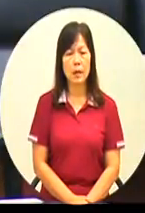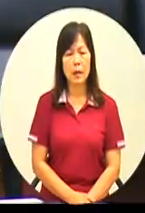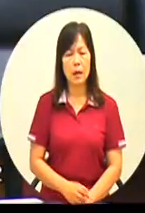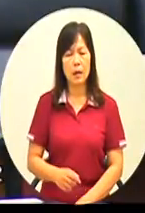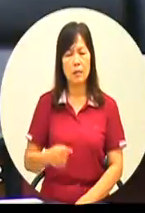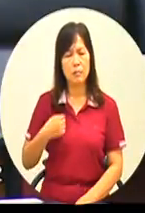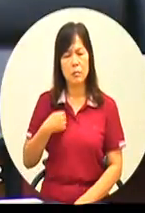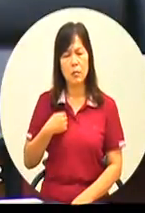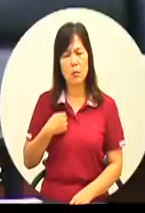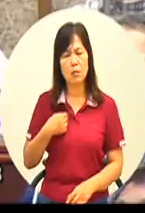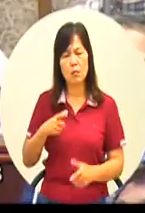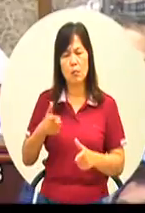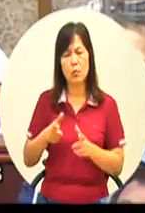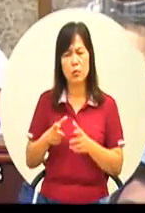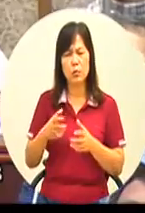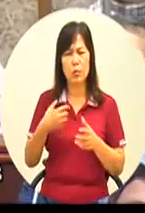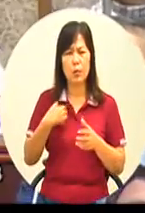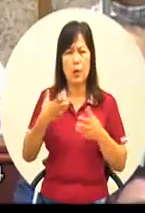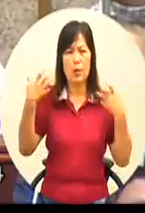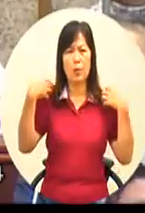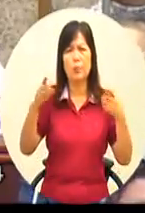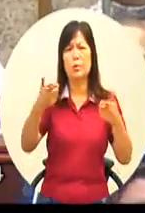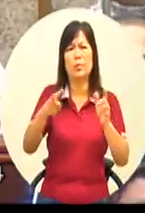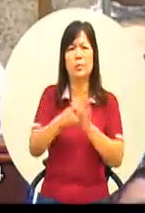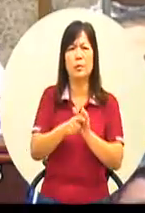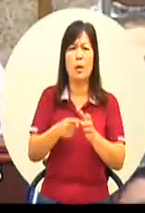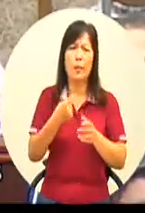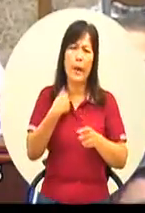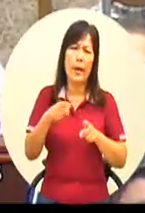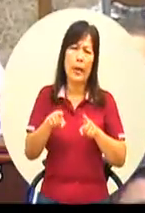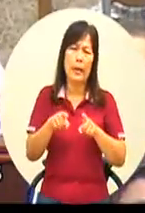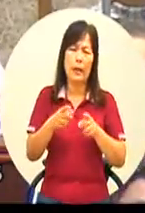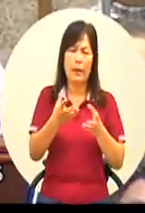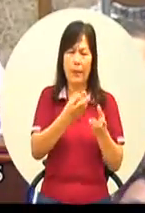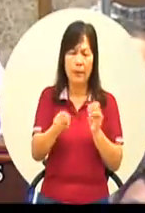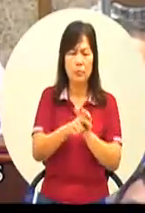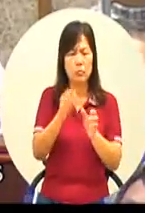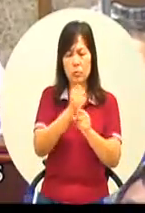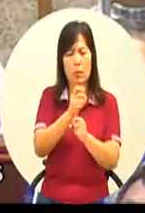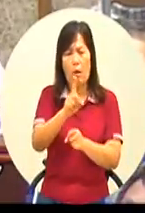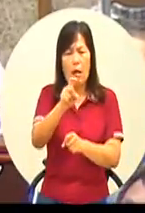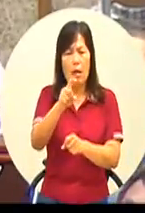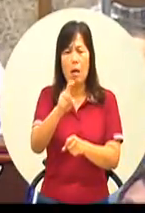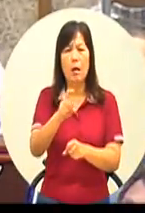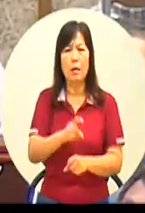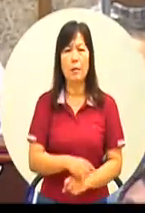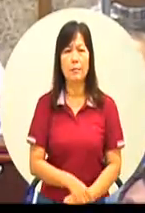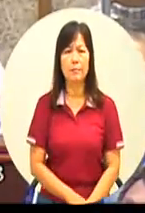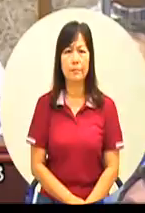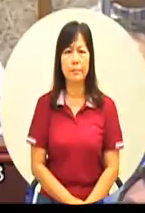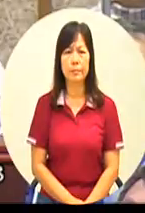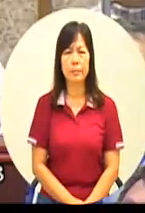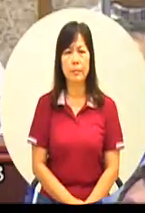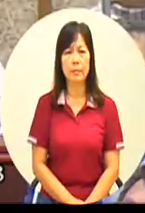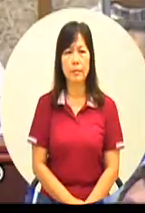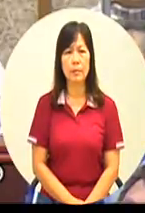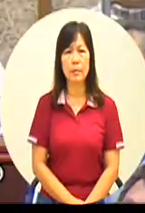因为不是我们全管的东西，我们基本上没有办法去做这样的动作。